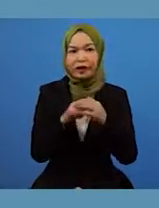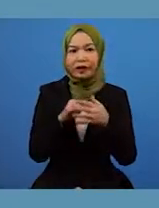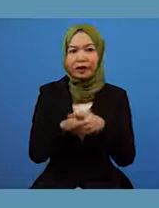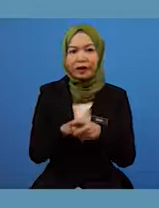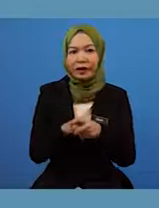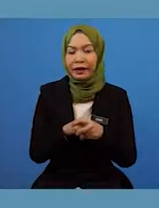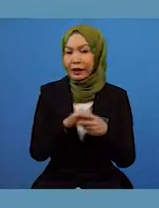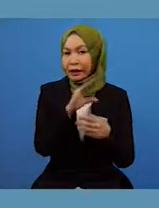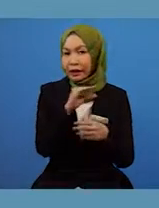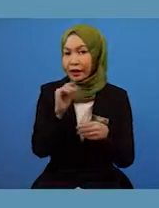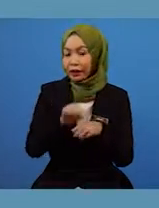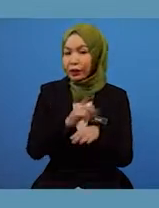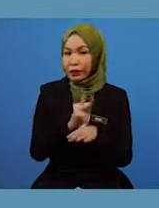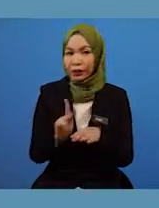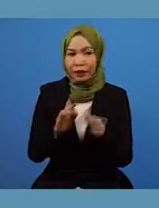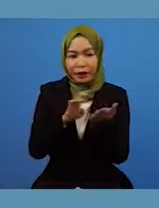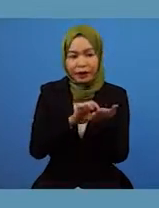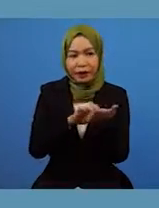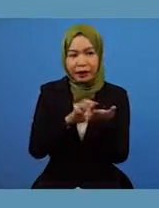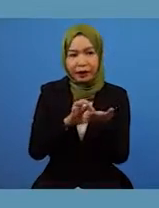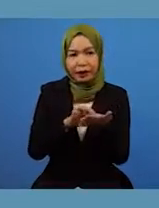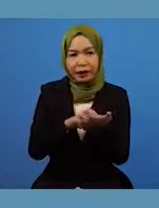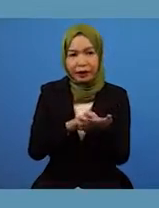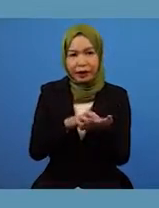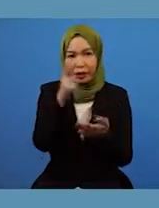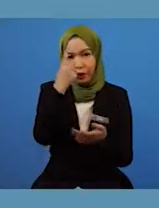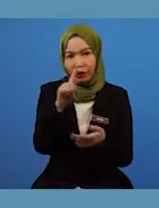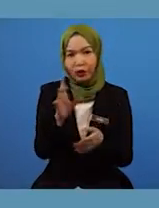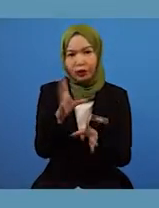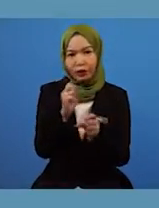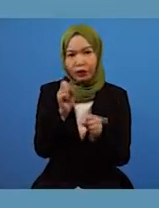tekan kalkulator dan kita akan dapat